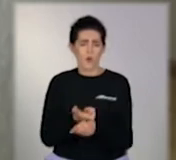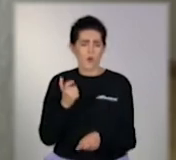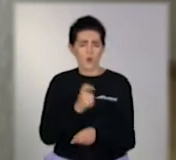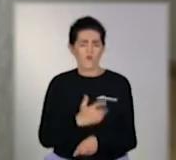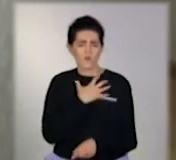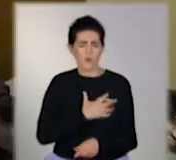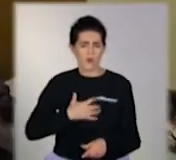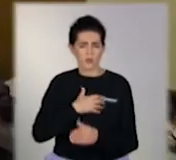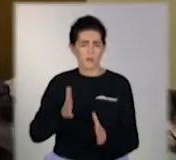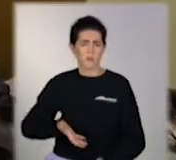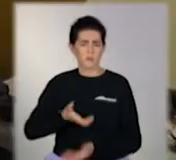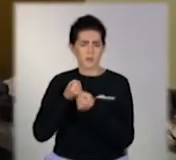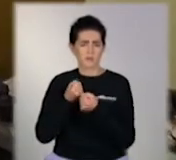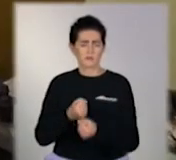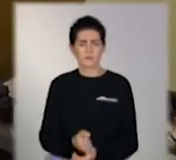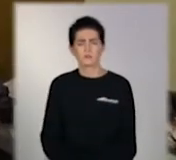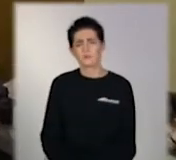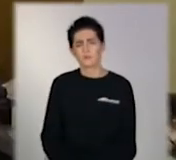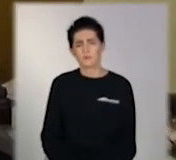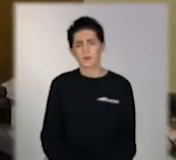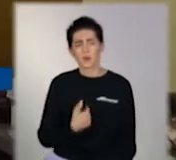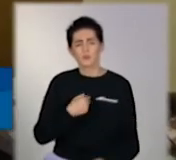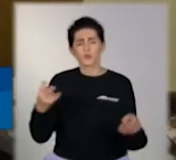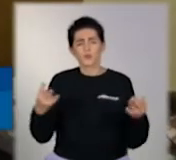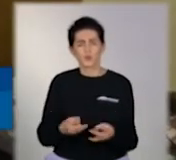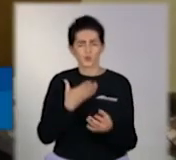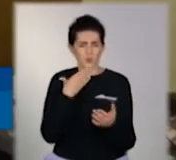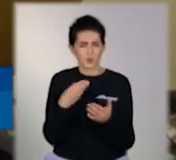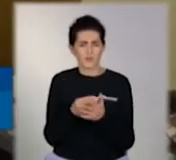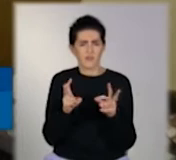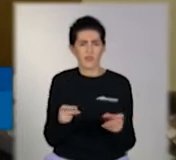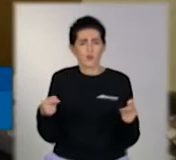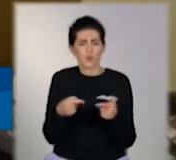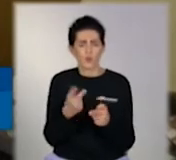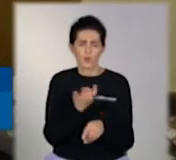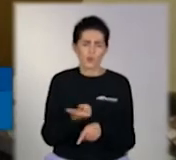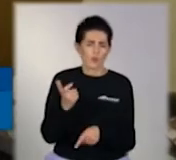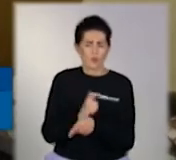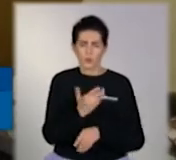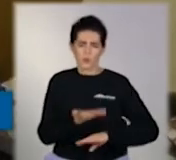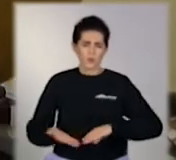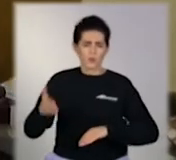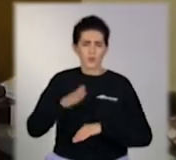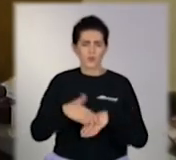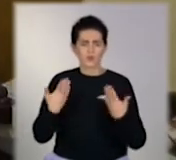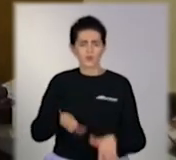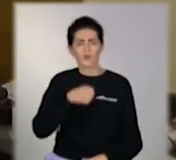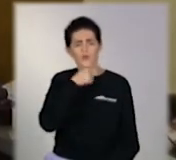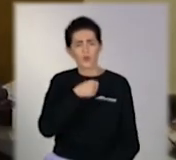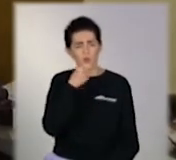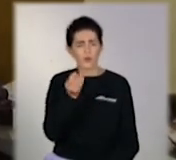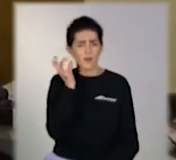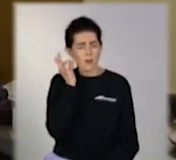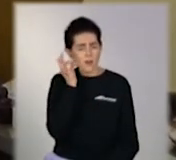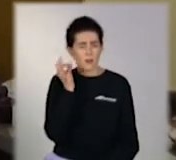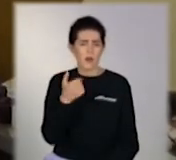важлива підтримка. Нам так потрібен був свій угол, ви не представляєте, як тяжело, коли тобі вже стільки